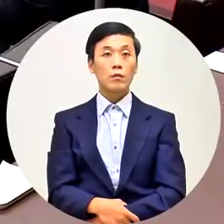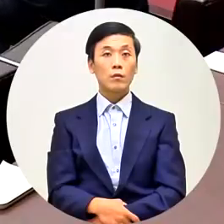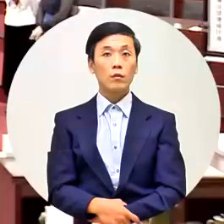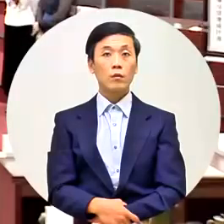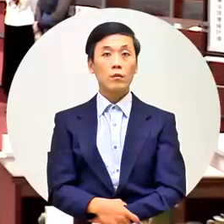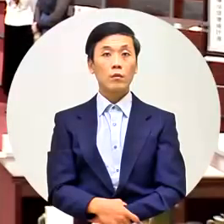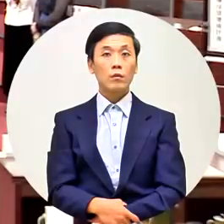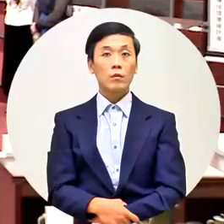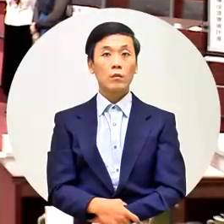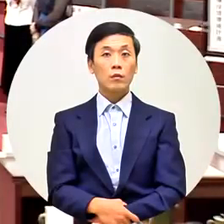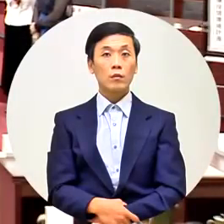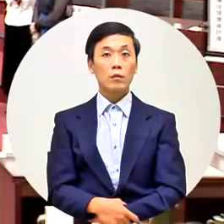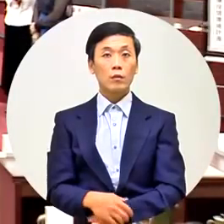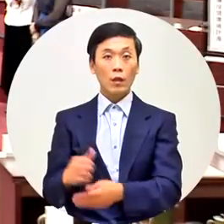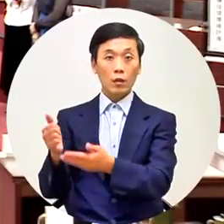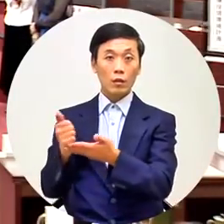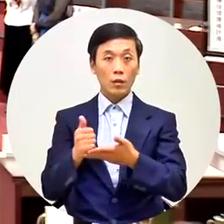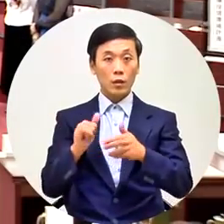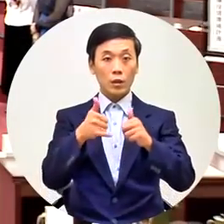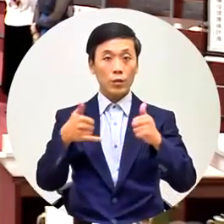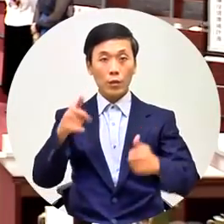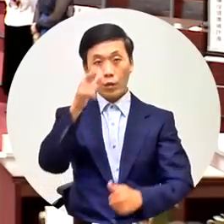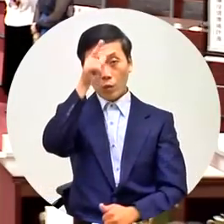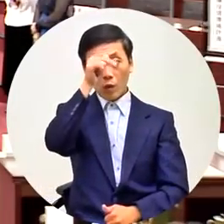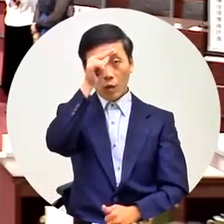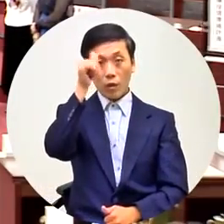请黄香淑议员领取选票。